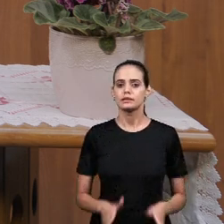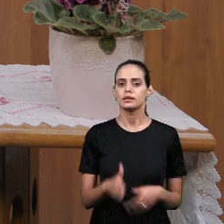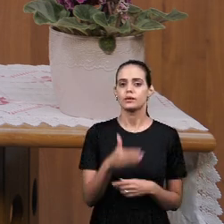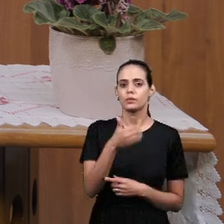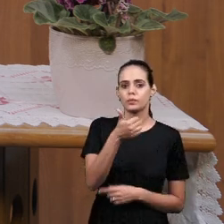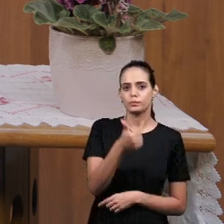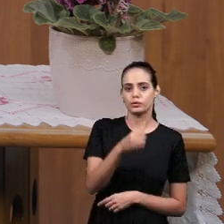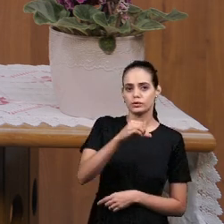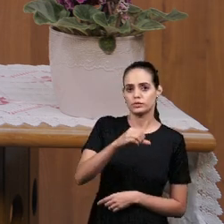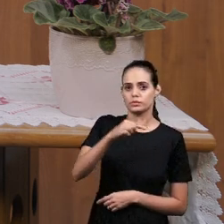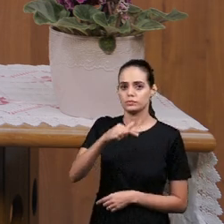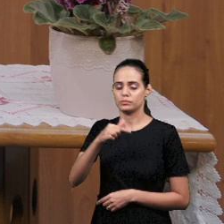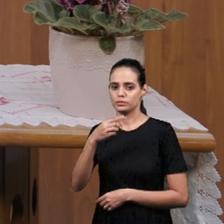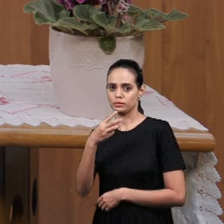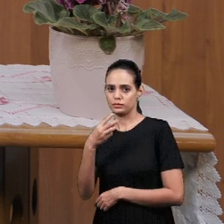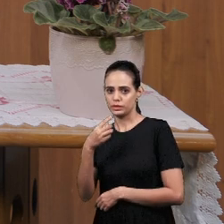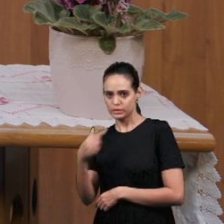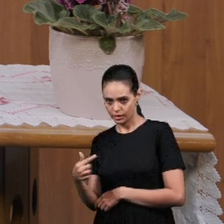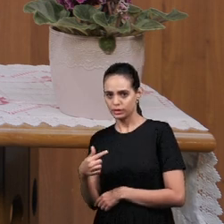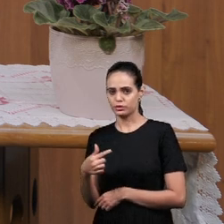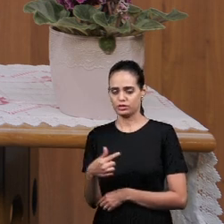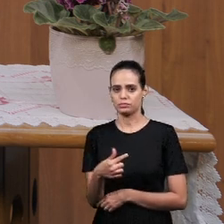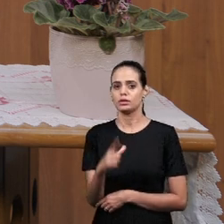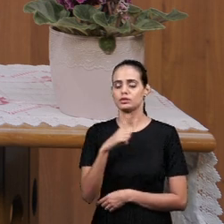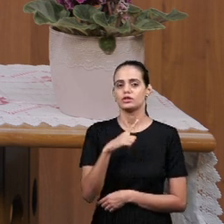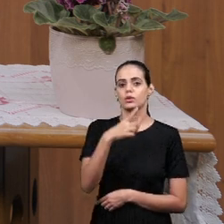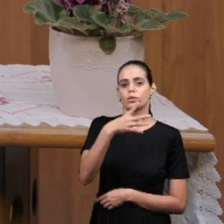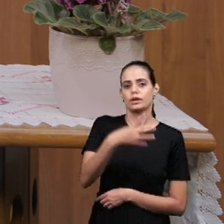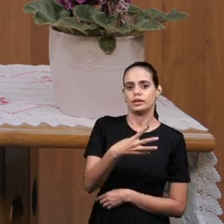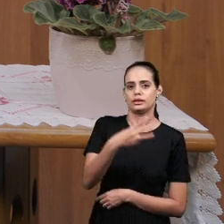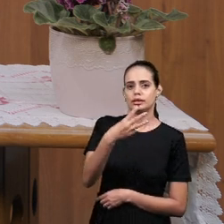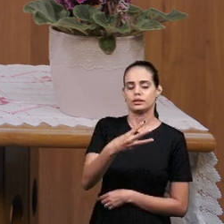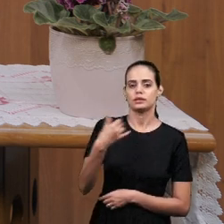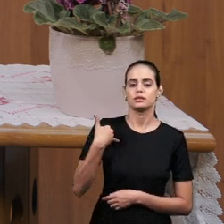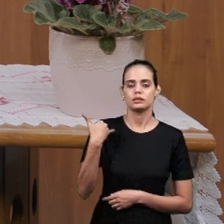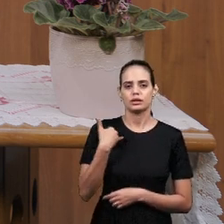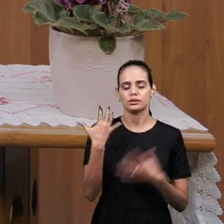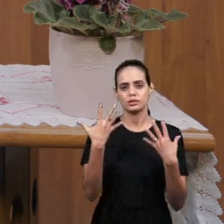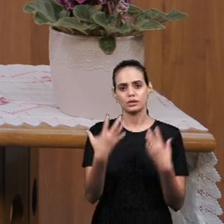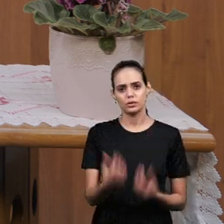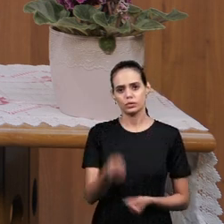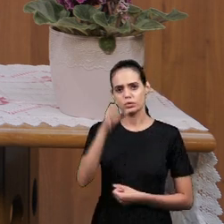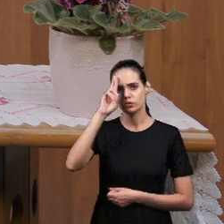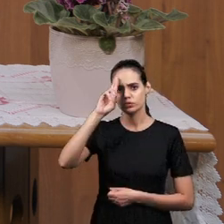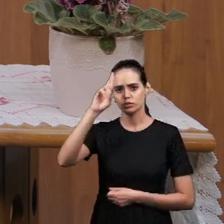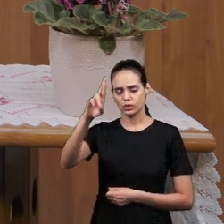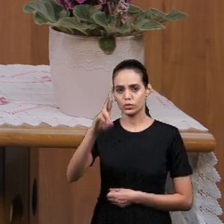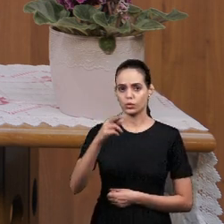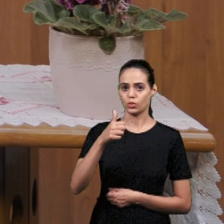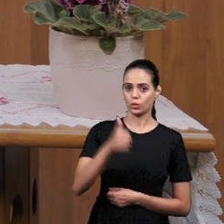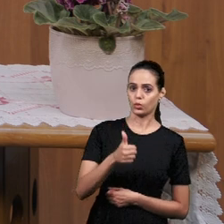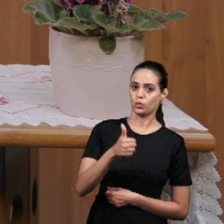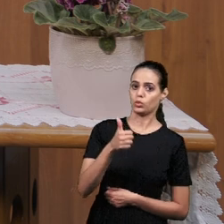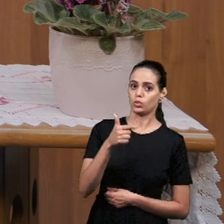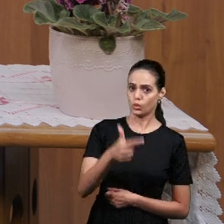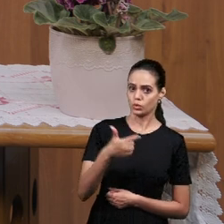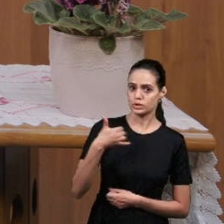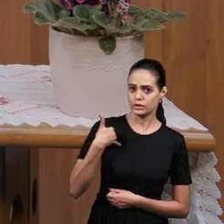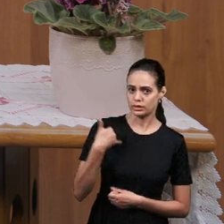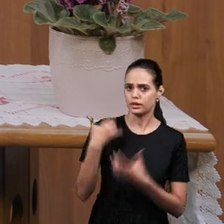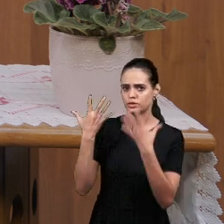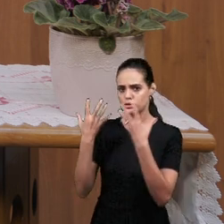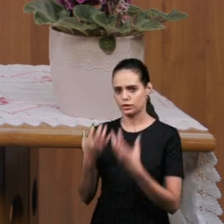1967, il avait 43 ans, il s'est converti dans cette œuvre à 12 ans d'âge. Il laisse son épouse,